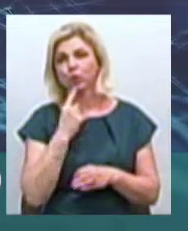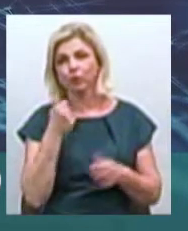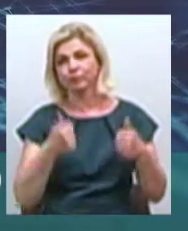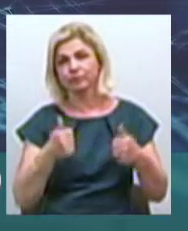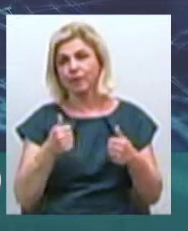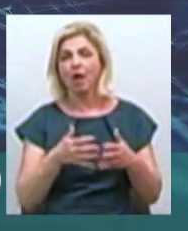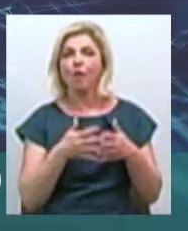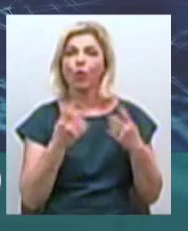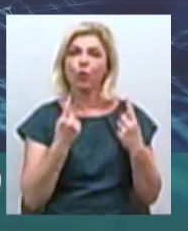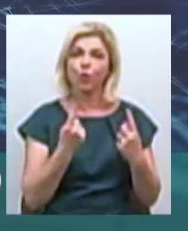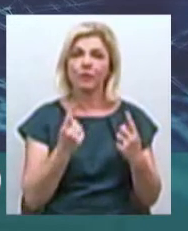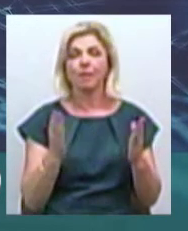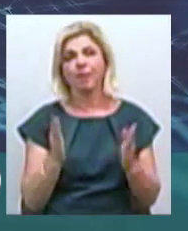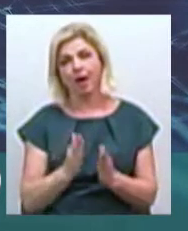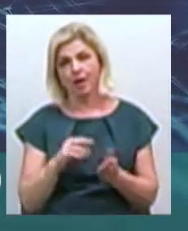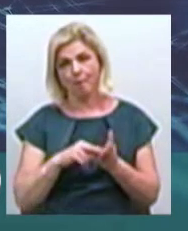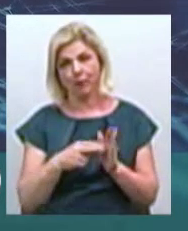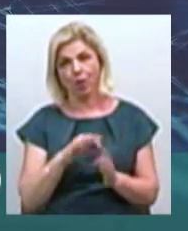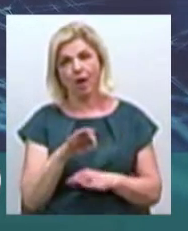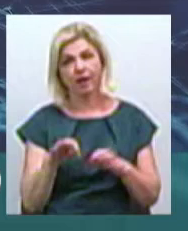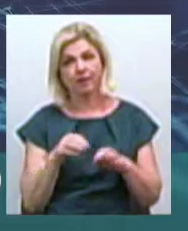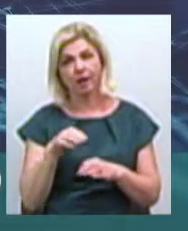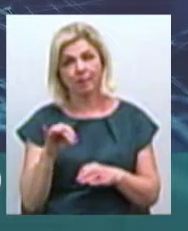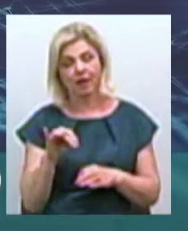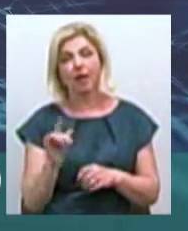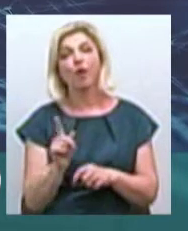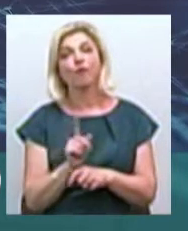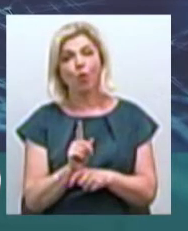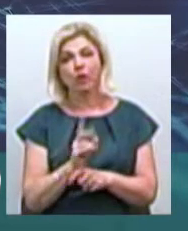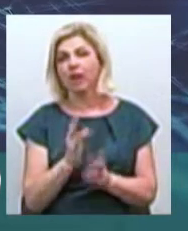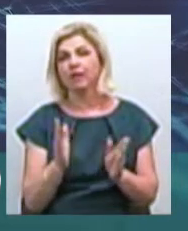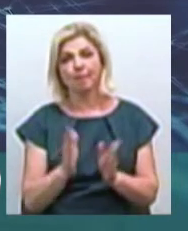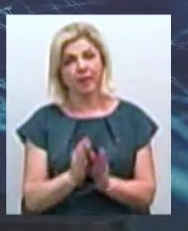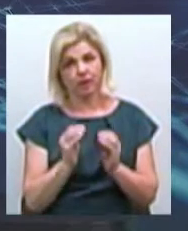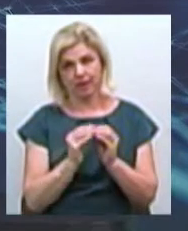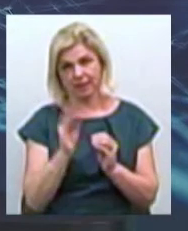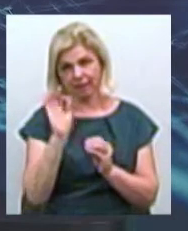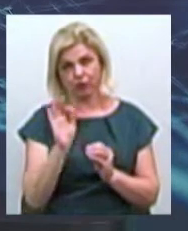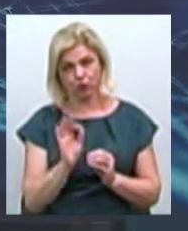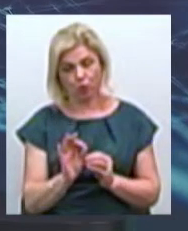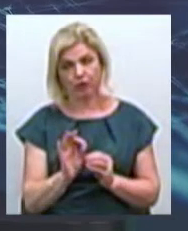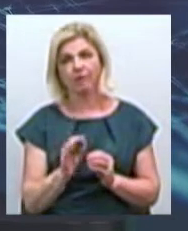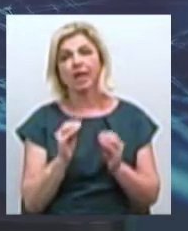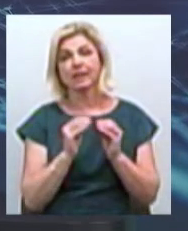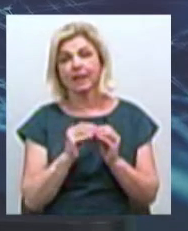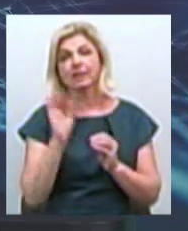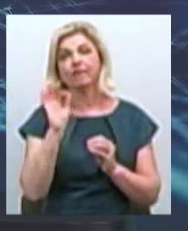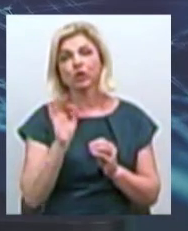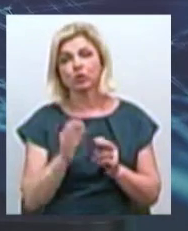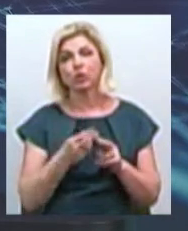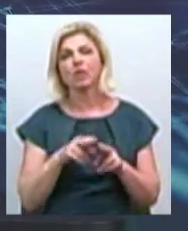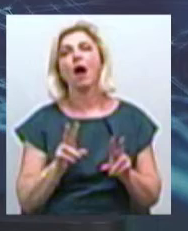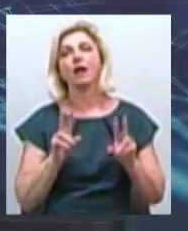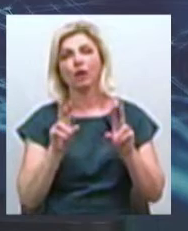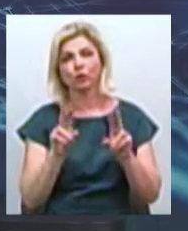малими проєктами, більша конкуренція. І квота у нас дійсно не менше 10%. Тобто 10% – це